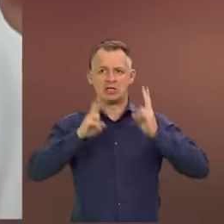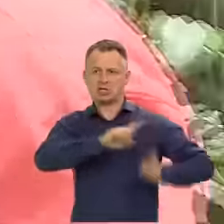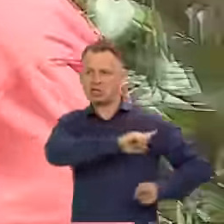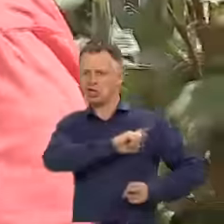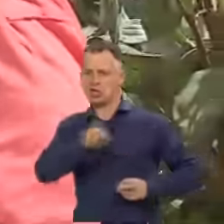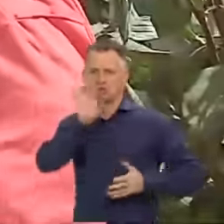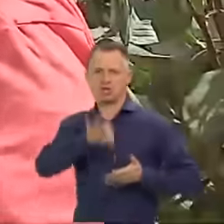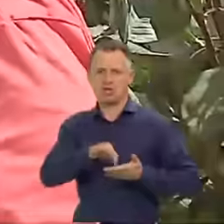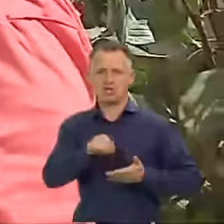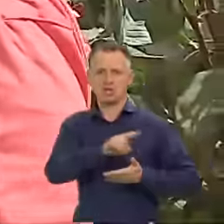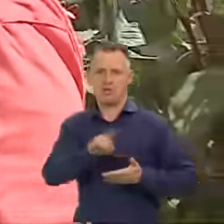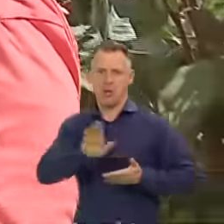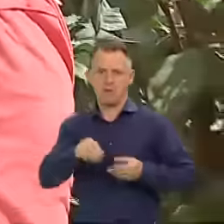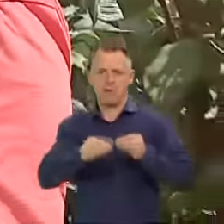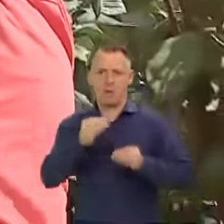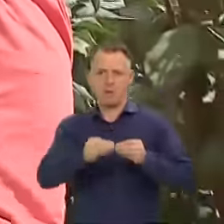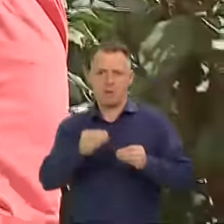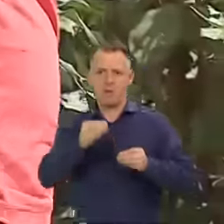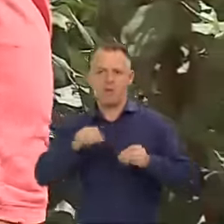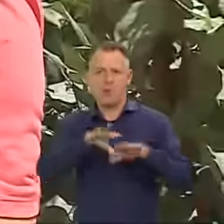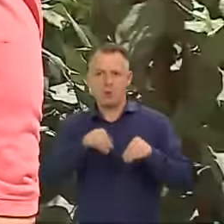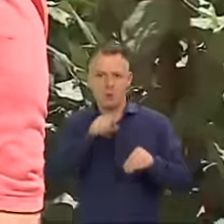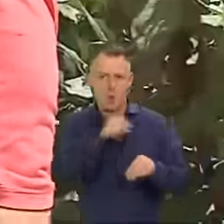el. Mergeam la toți.